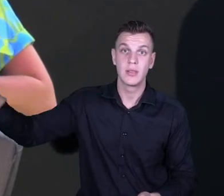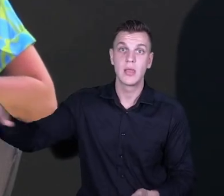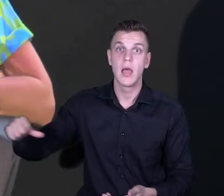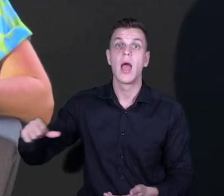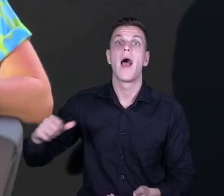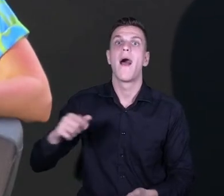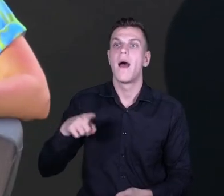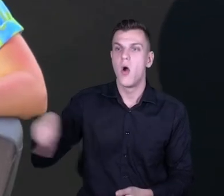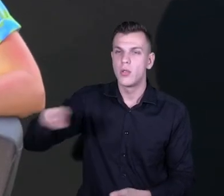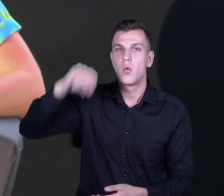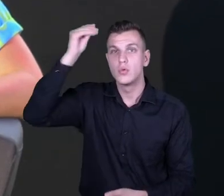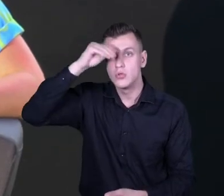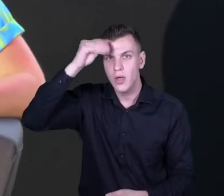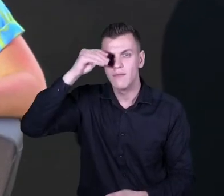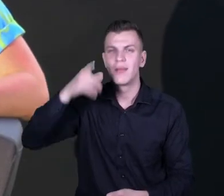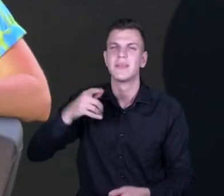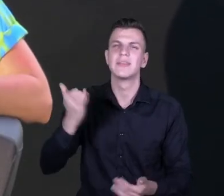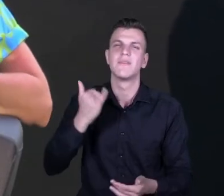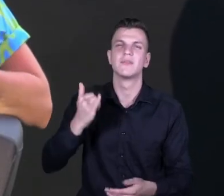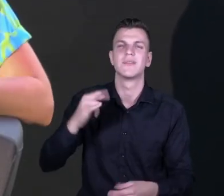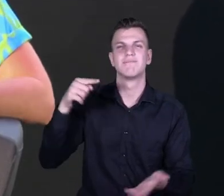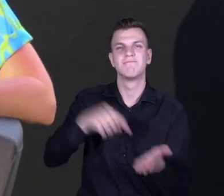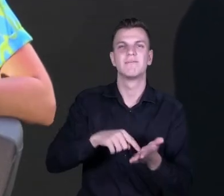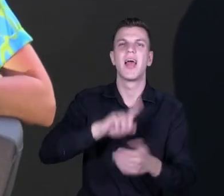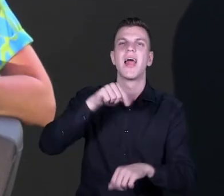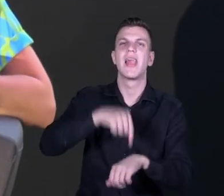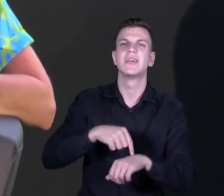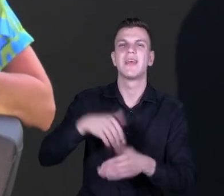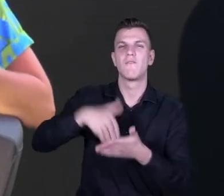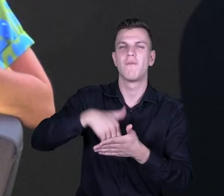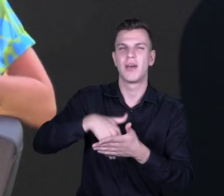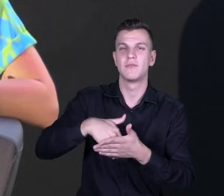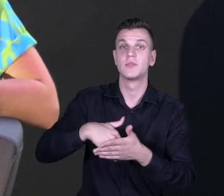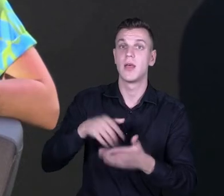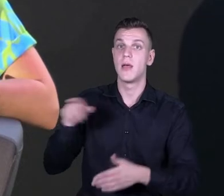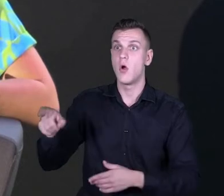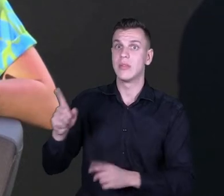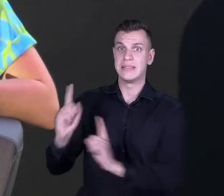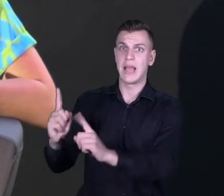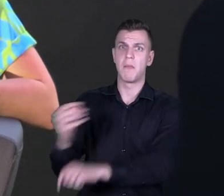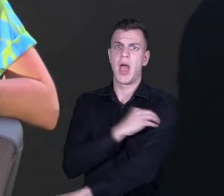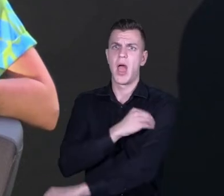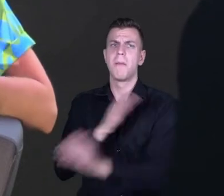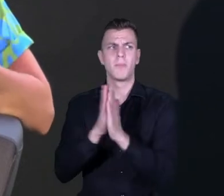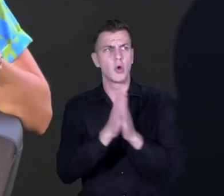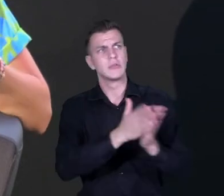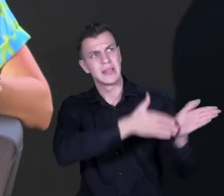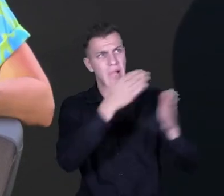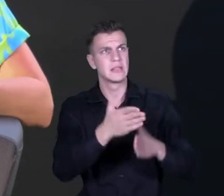na godzinach wychowawczych, bo to się tak odbywało, uruchamiać aplikację i łączyć się po raz kolejny w pary.